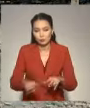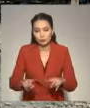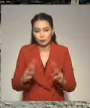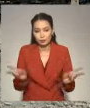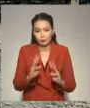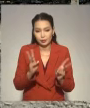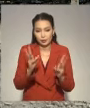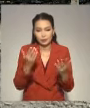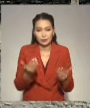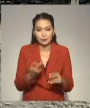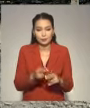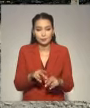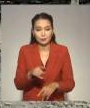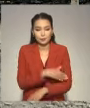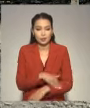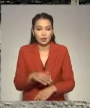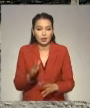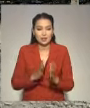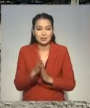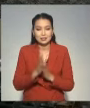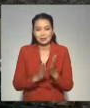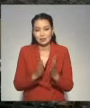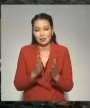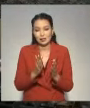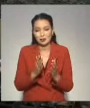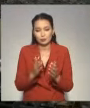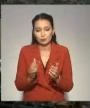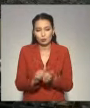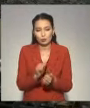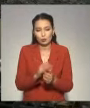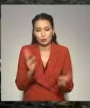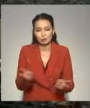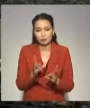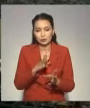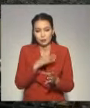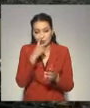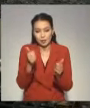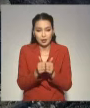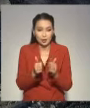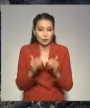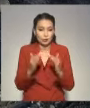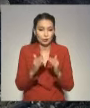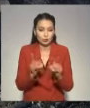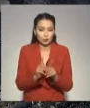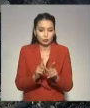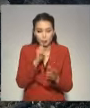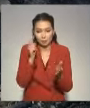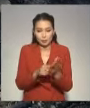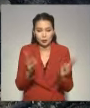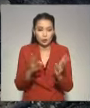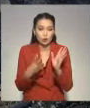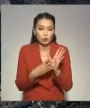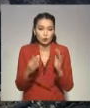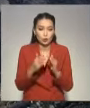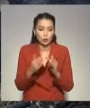вытащить. Сенной көшесіндегі қамыс өртенген қатты жел салдарынан тілсіз жау Солманға жақын орналасқан тұрғын үйлерді де жайпады. 9 үй